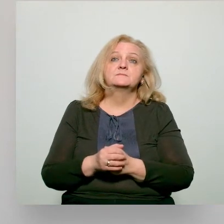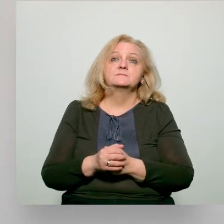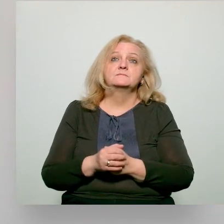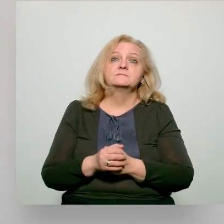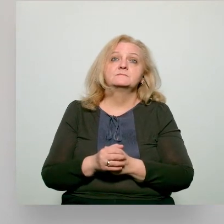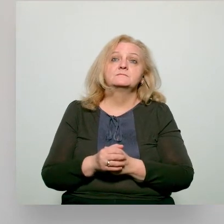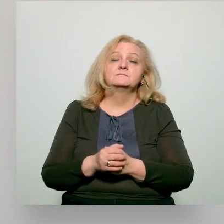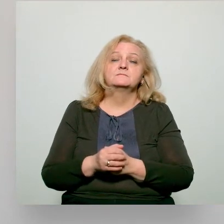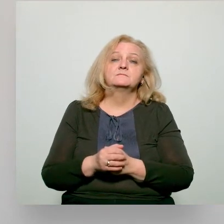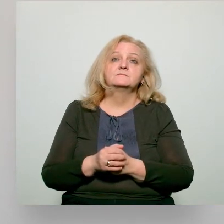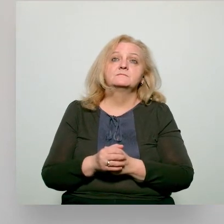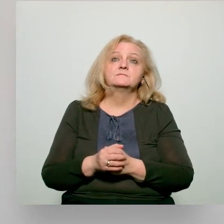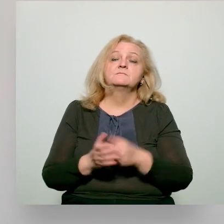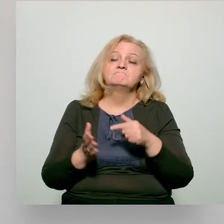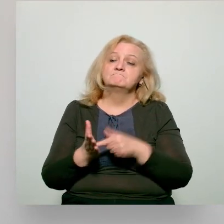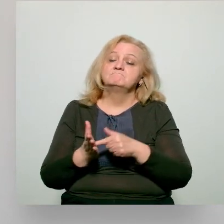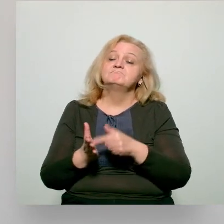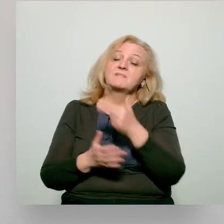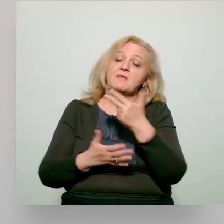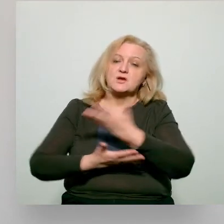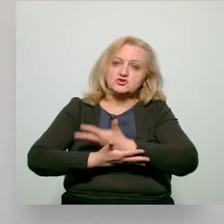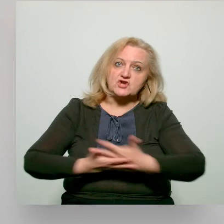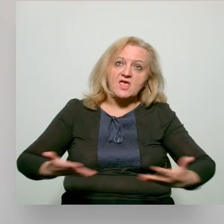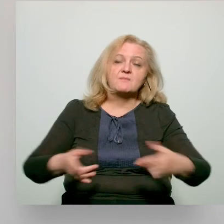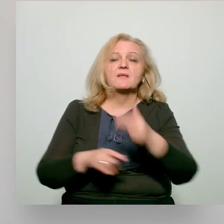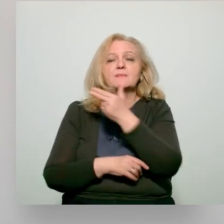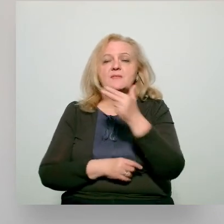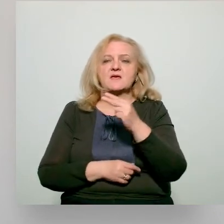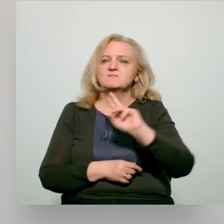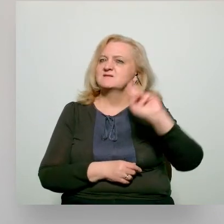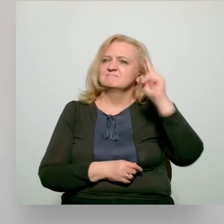i pracują z tą traumą śmierci,